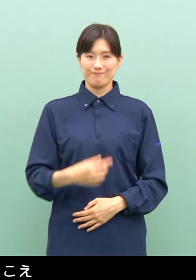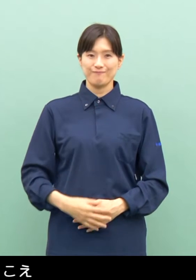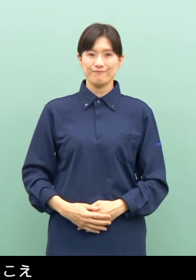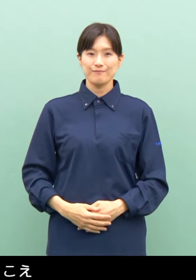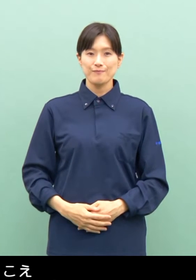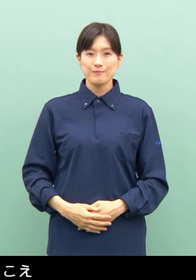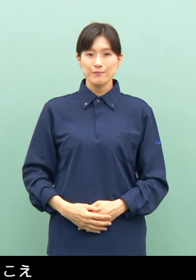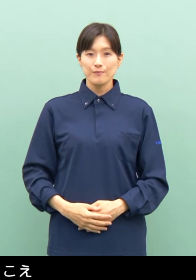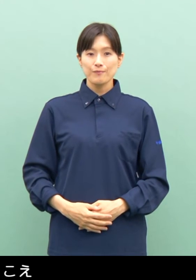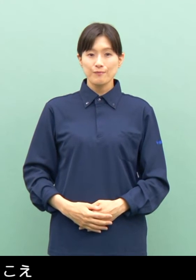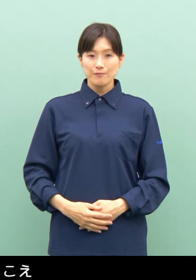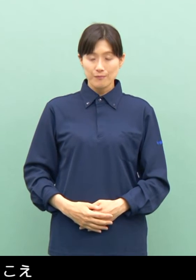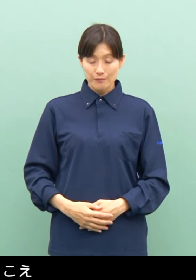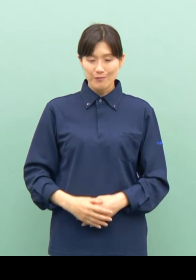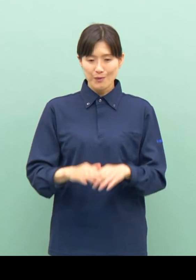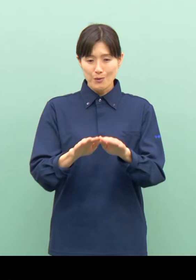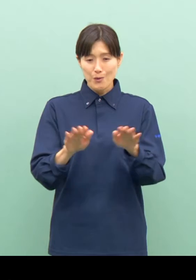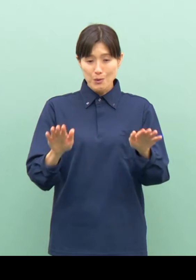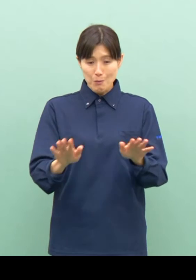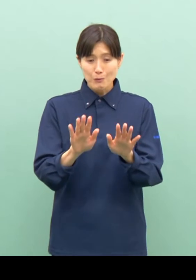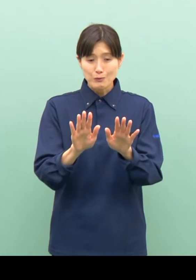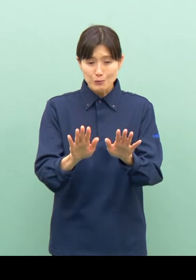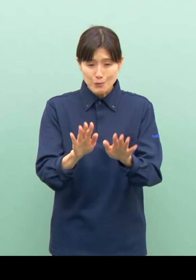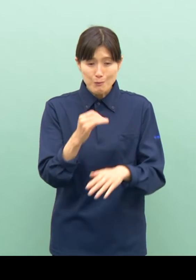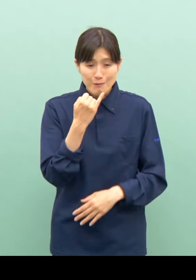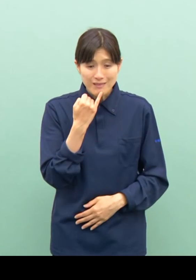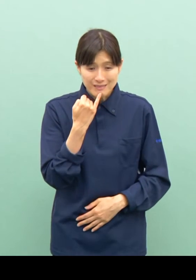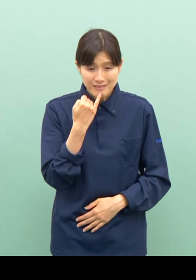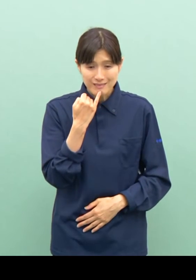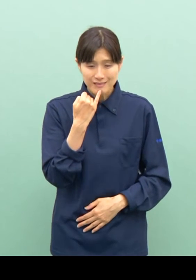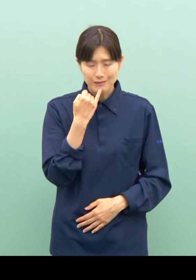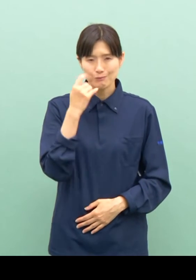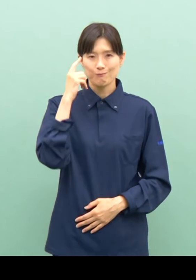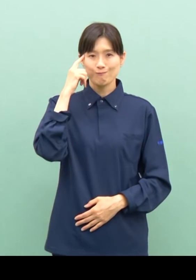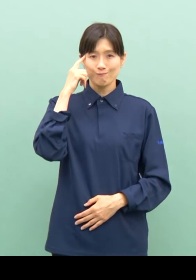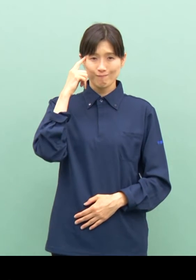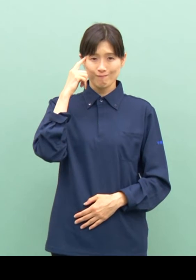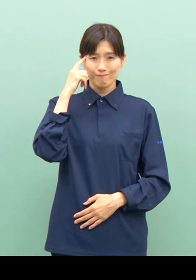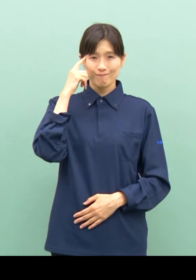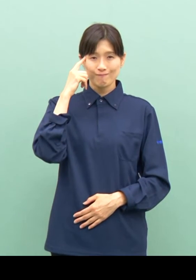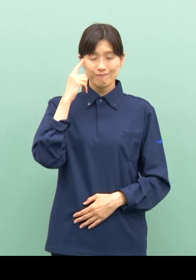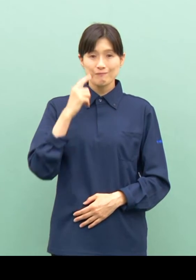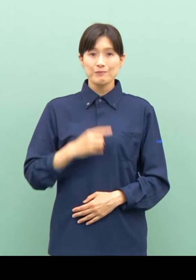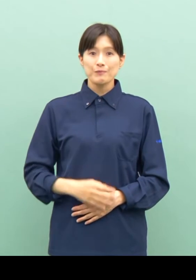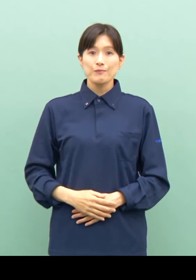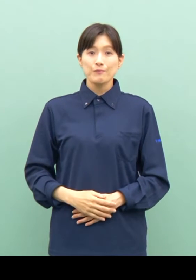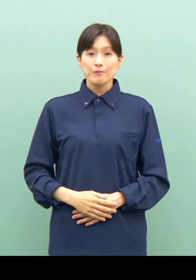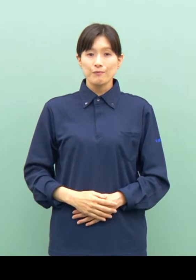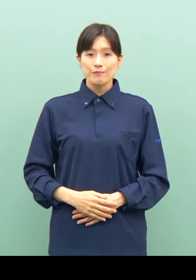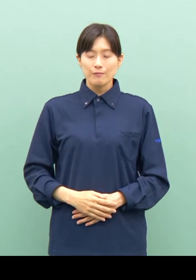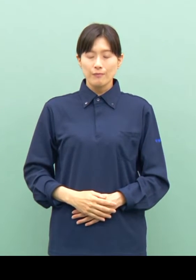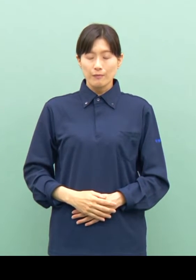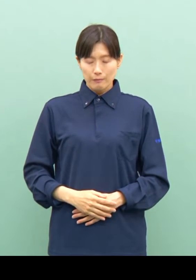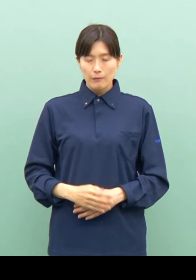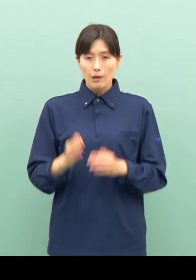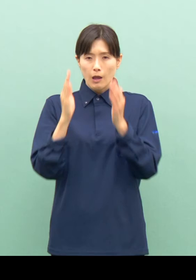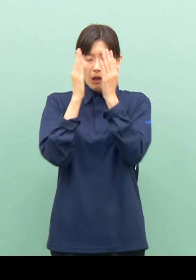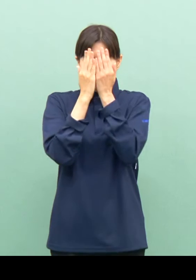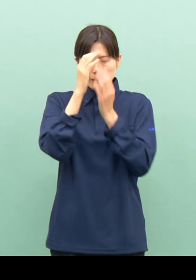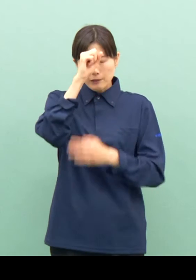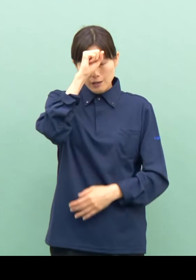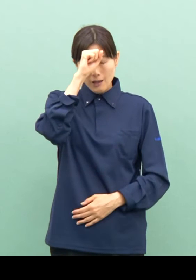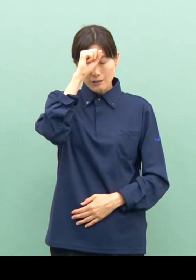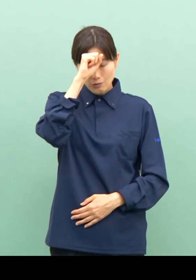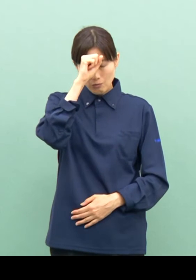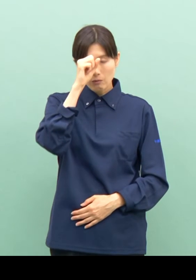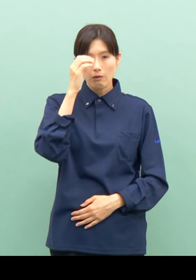です。 やっぱりその子の存在をやっぱりしっかり受け止めてほしいな。あ、自閉症の方ってこ